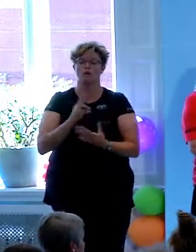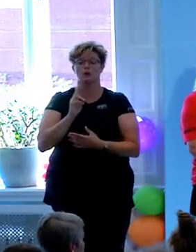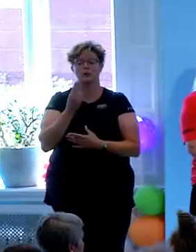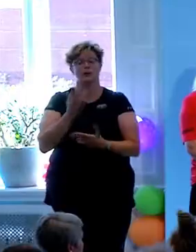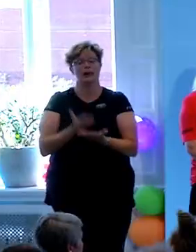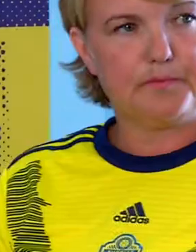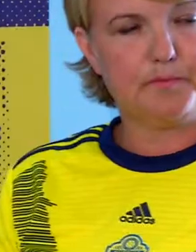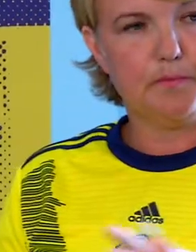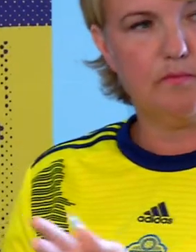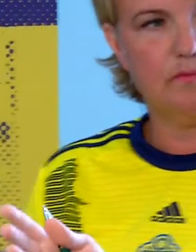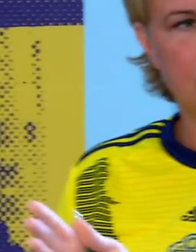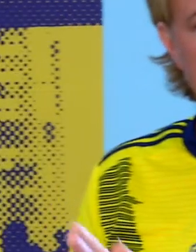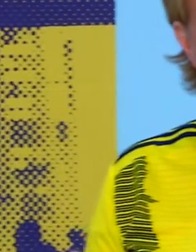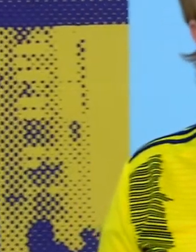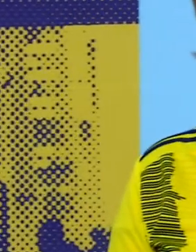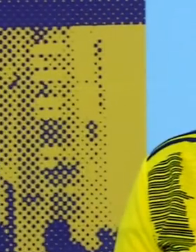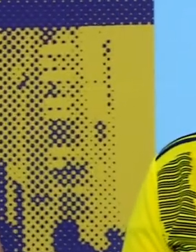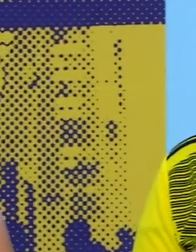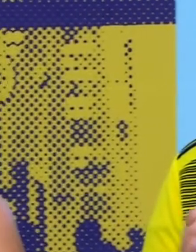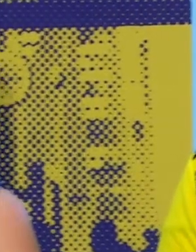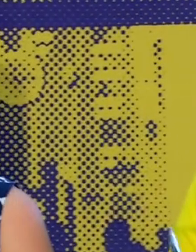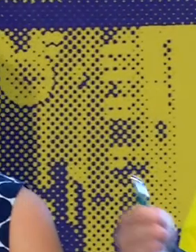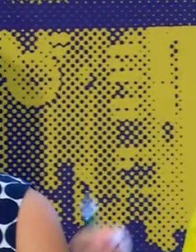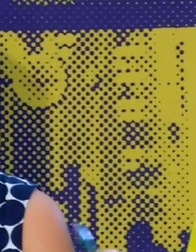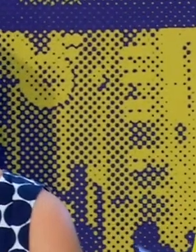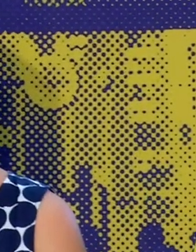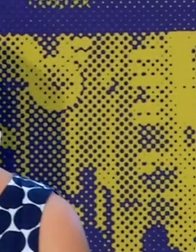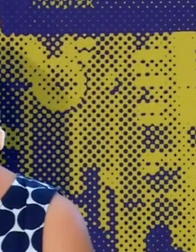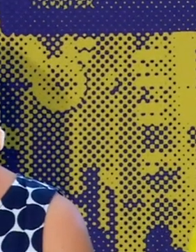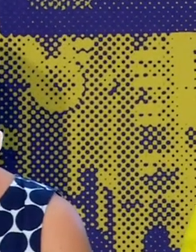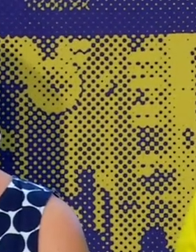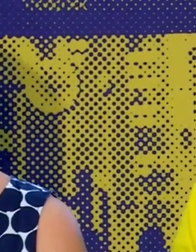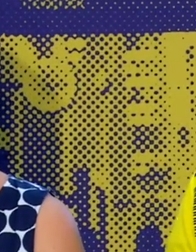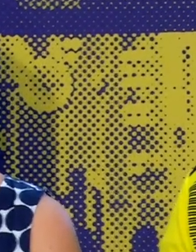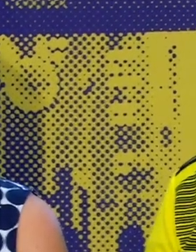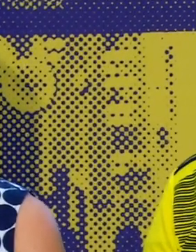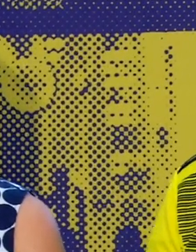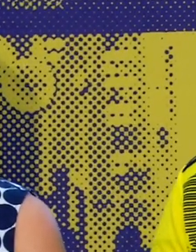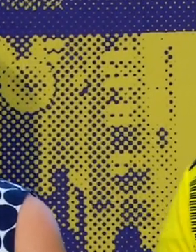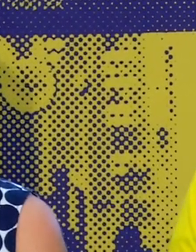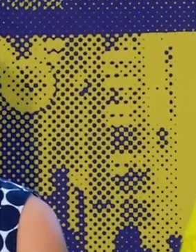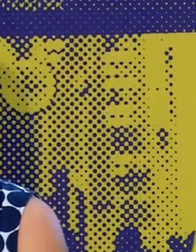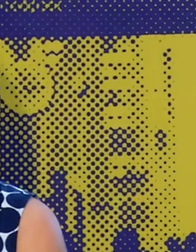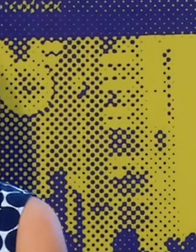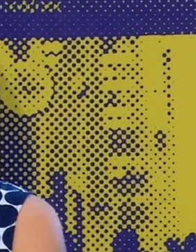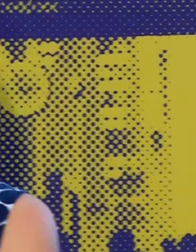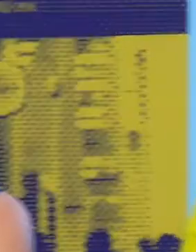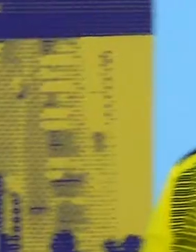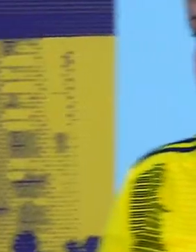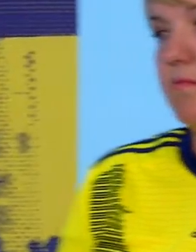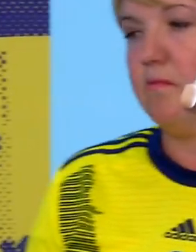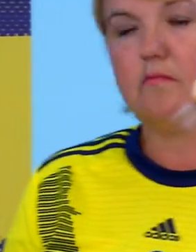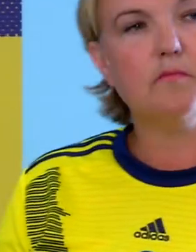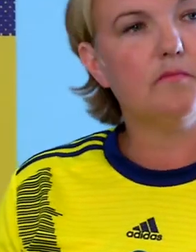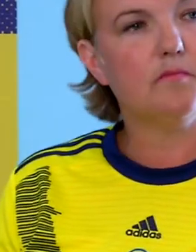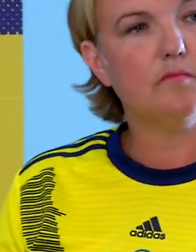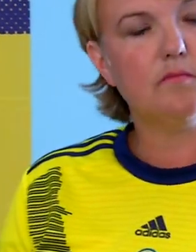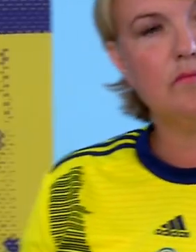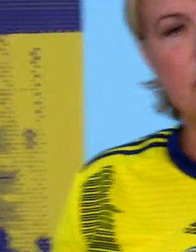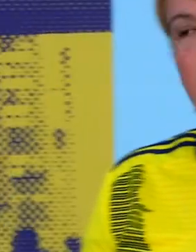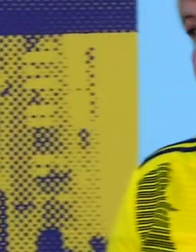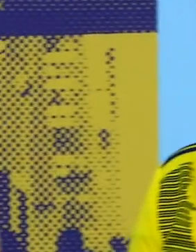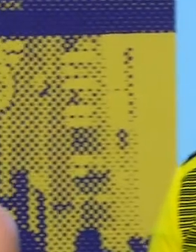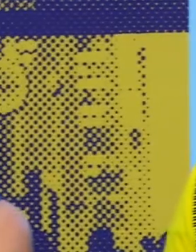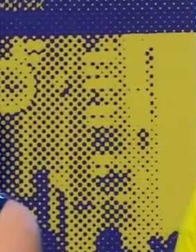nulägesbild. Och sen kommer vi att diskutera tillsammans hur vi kan förflytta oss framåt. Och Isabel Widmark, Fairpay.